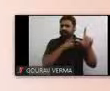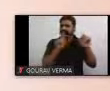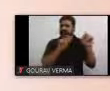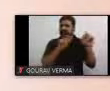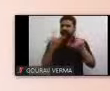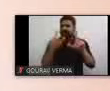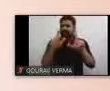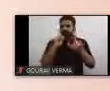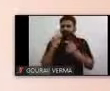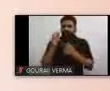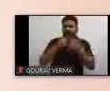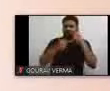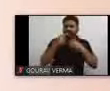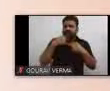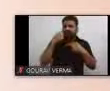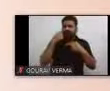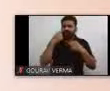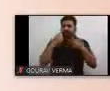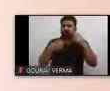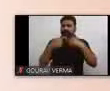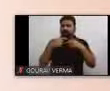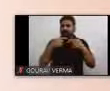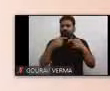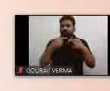nahi. Go back to that.